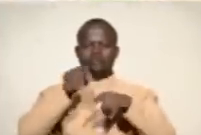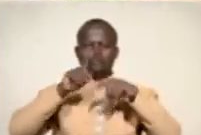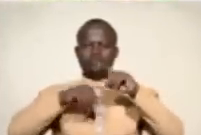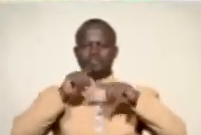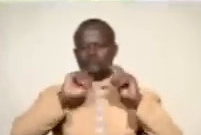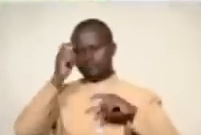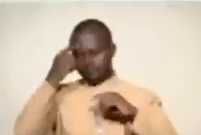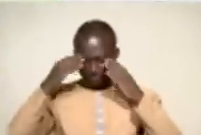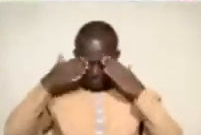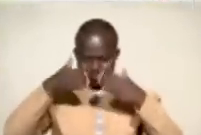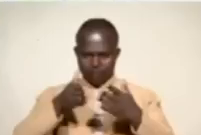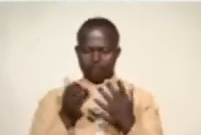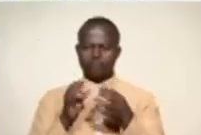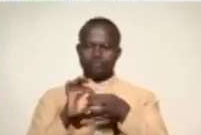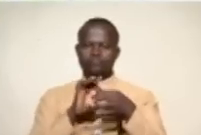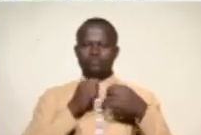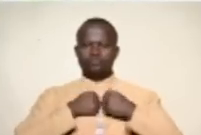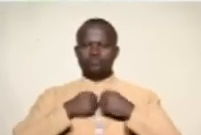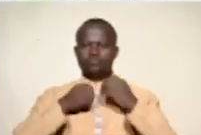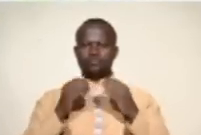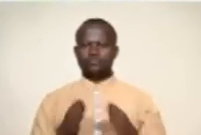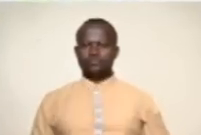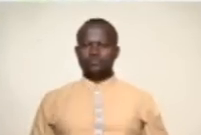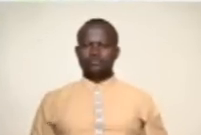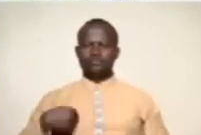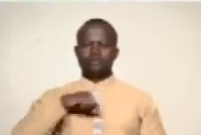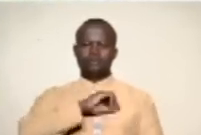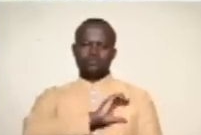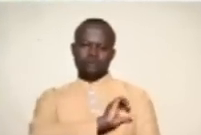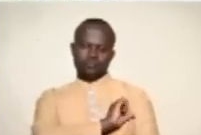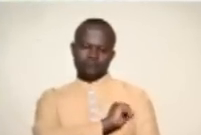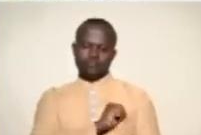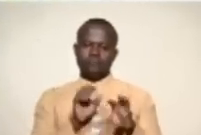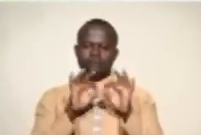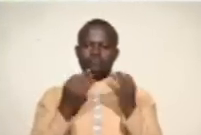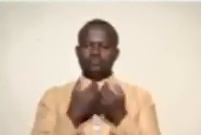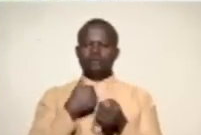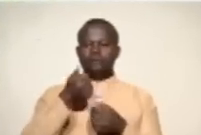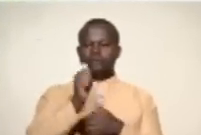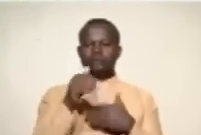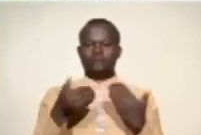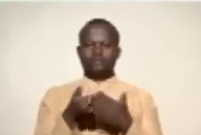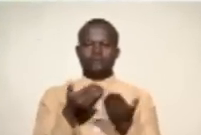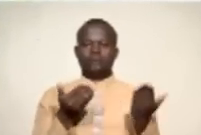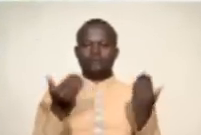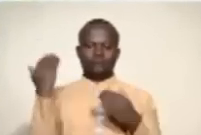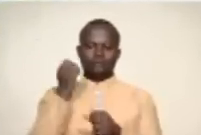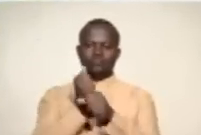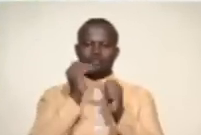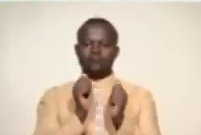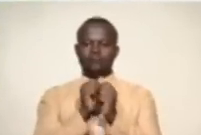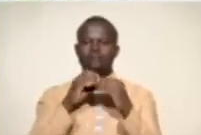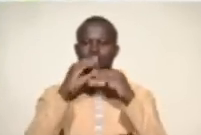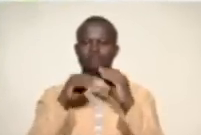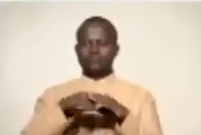leta ihize imbere ubumwe bw'Abanyarwanda. Kubanza kwihanganisha imiryango ifite ababo bari abakozi n'abayobozi